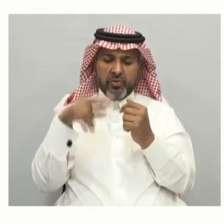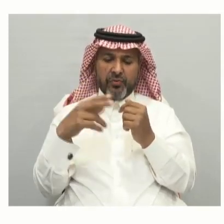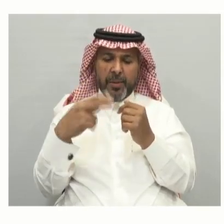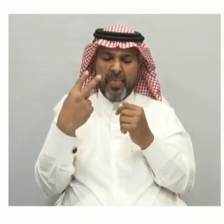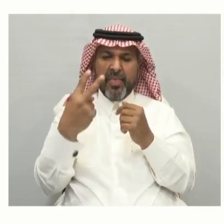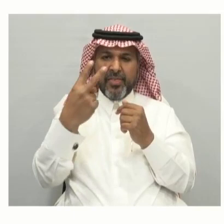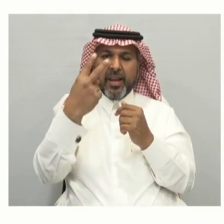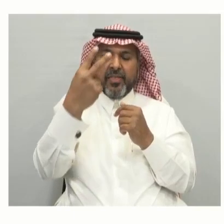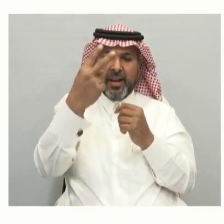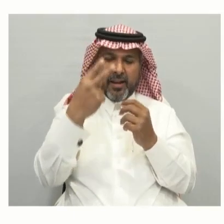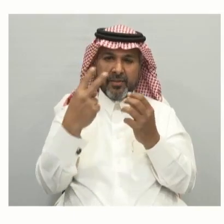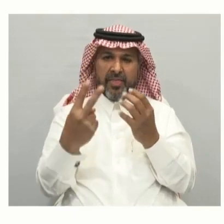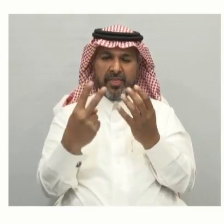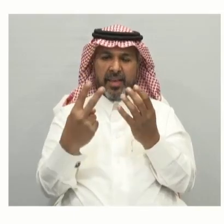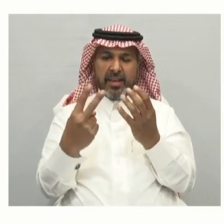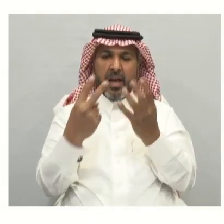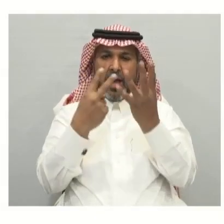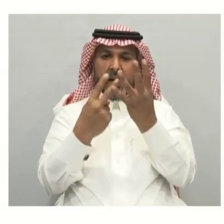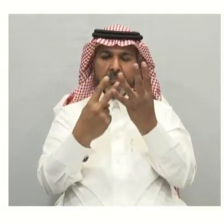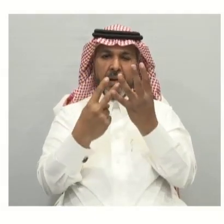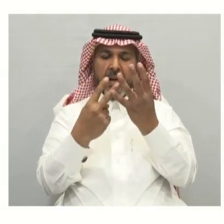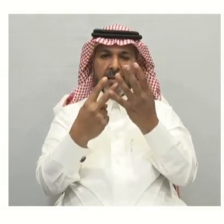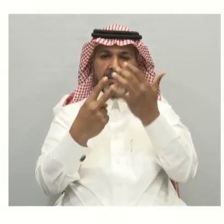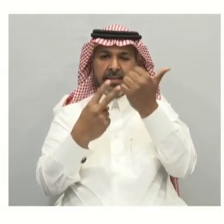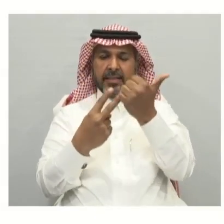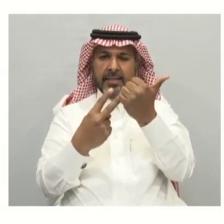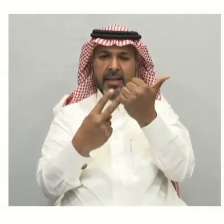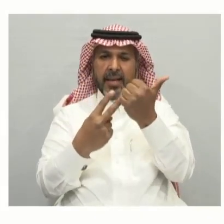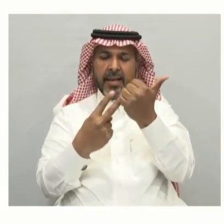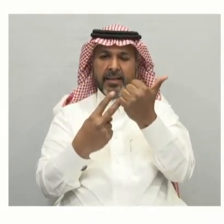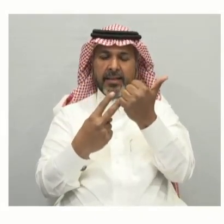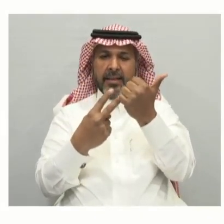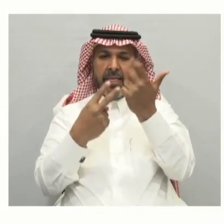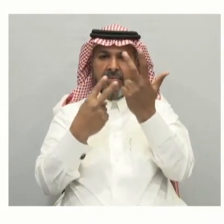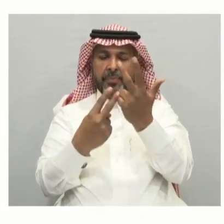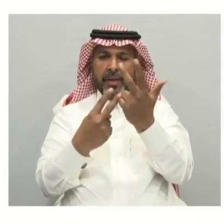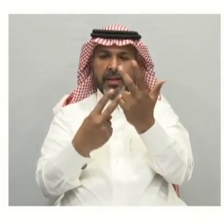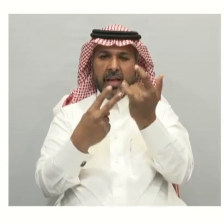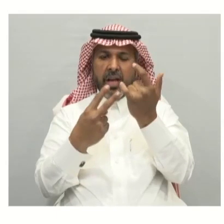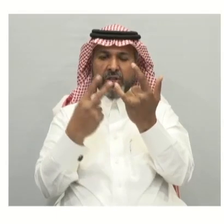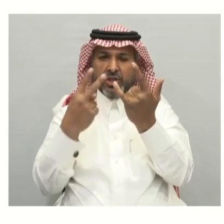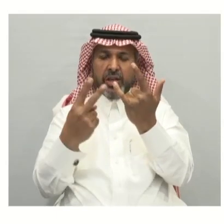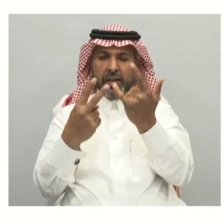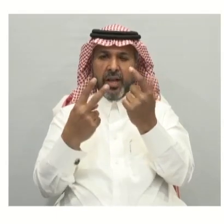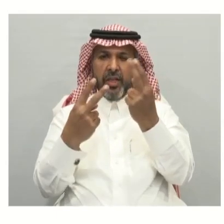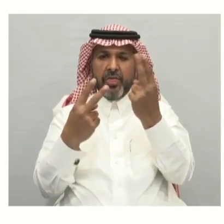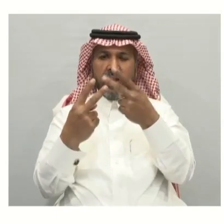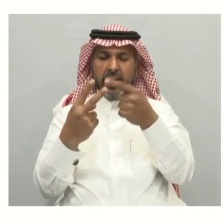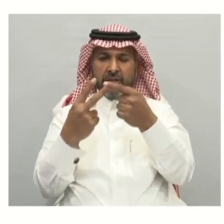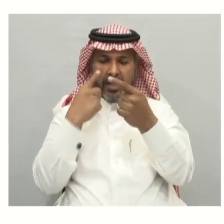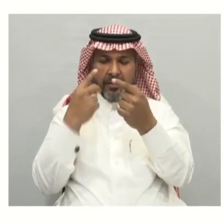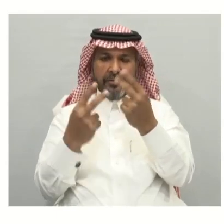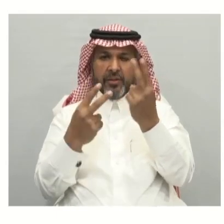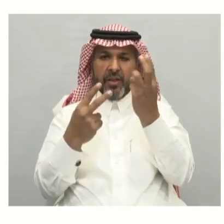هنا الى سبعه واربعه من عشره نرسم عمود الى ان يصل الى اربعه لان التكرارات